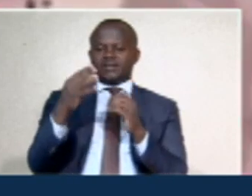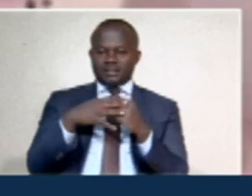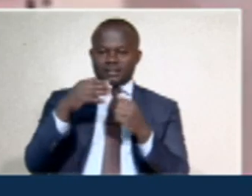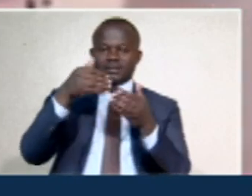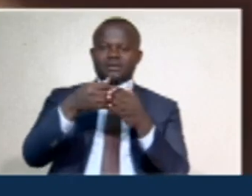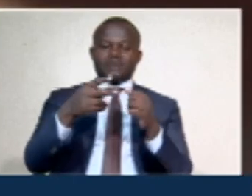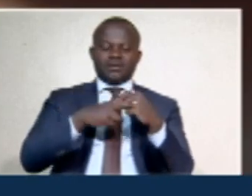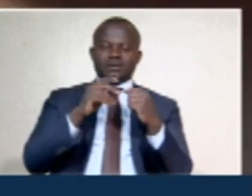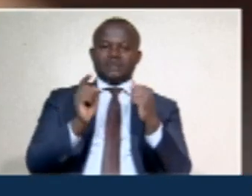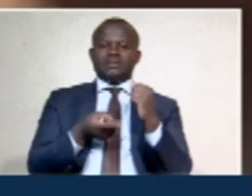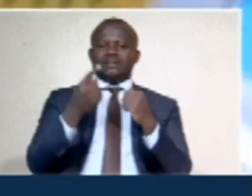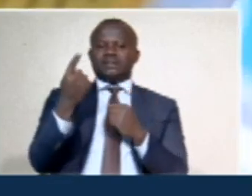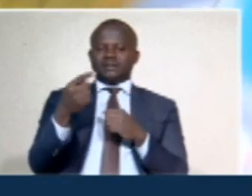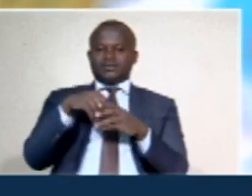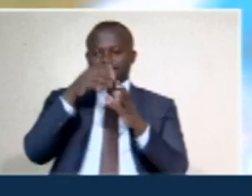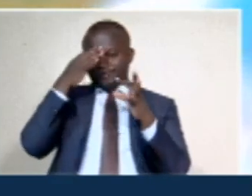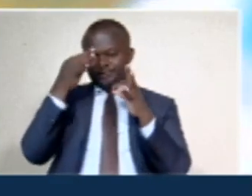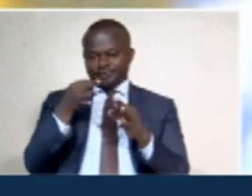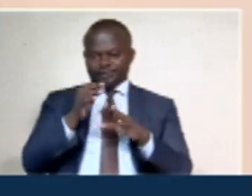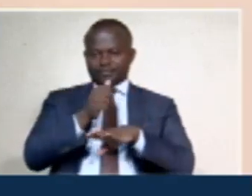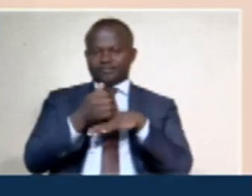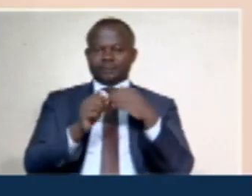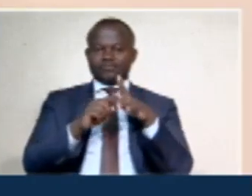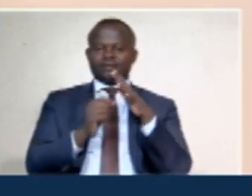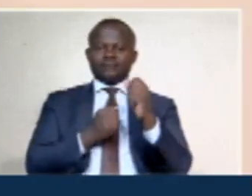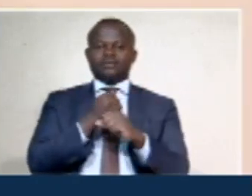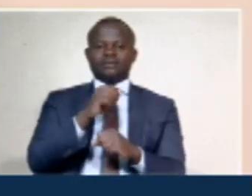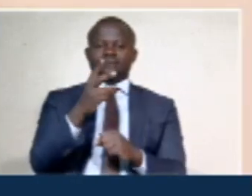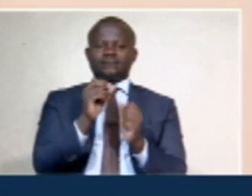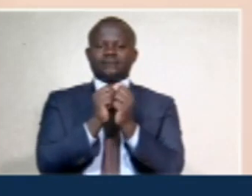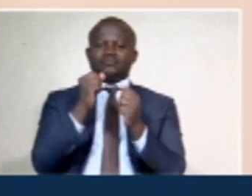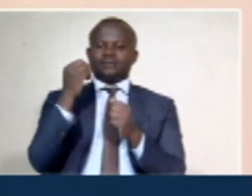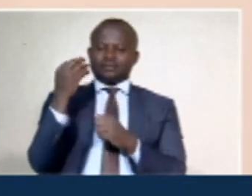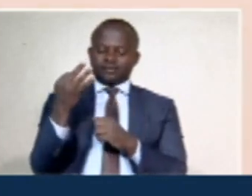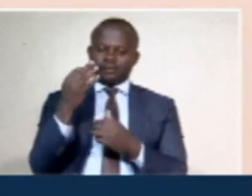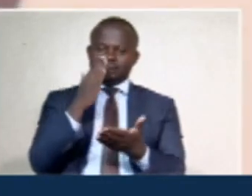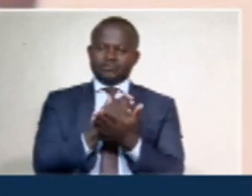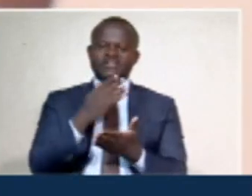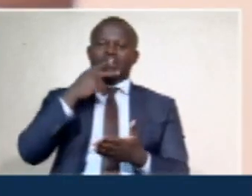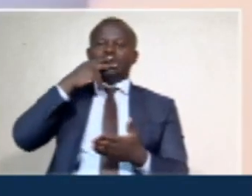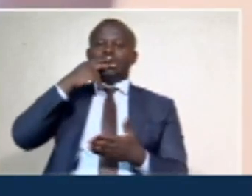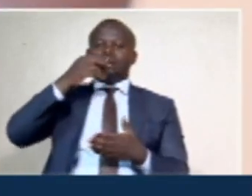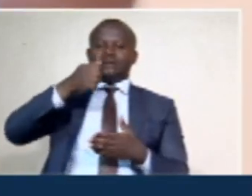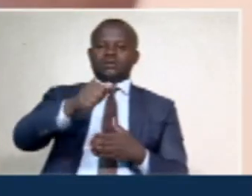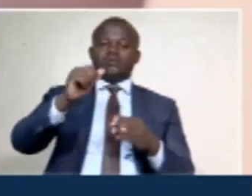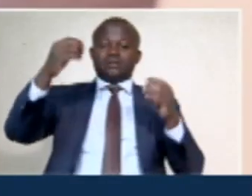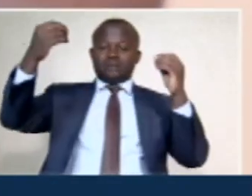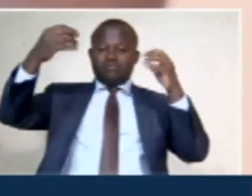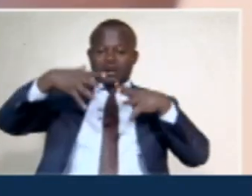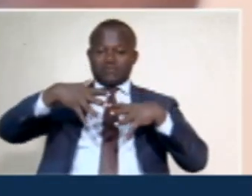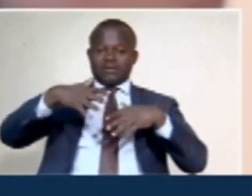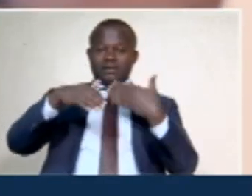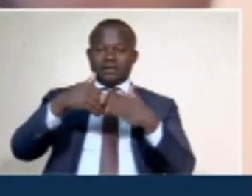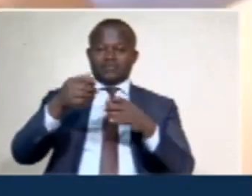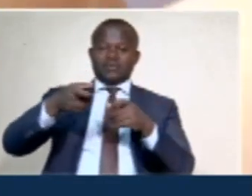kuri 7.1%. Mu ngamba zafashwe guhera mu mwaka 2013 hakaba harimo kubuza abanywi baryo kwinywera mu ruhame